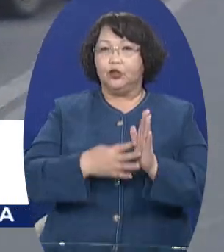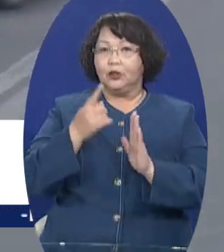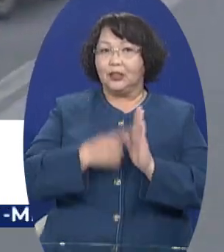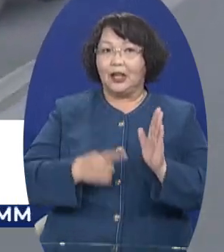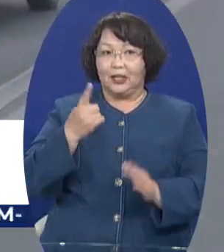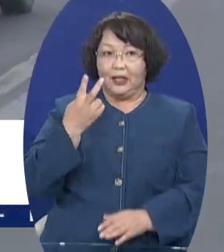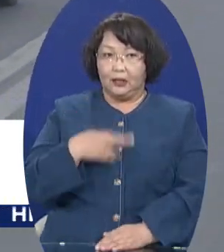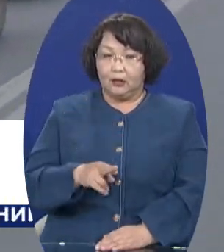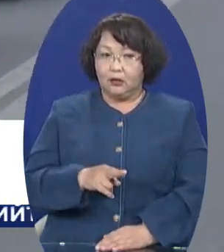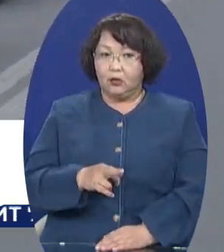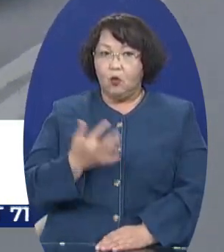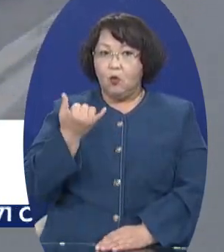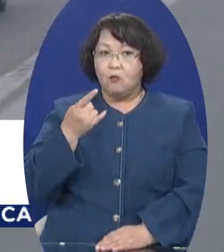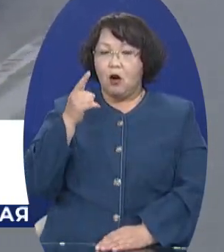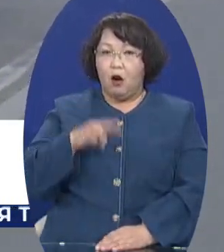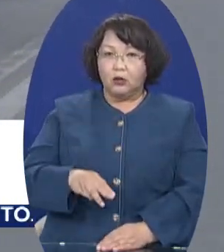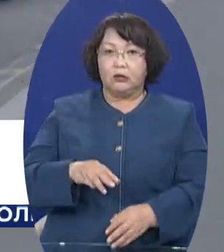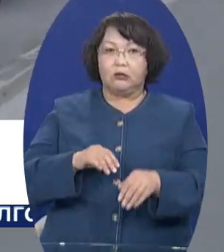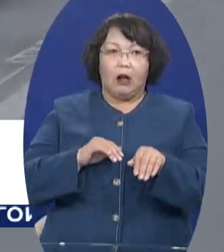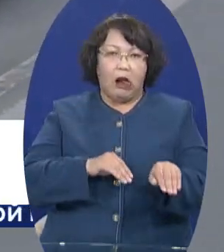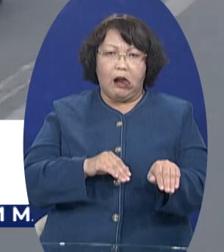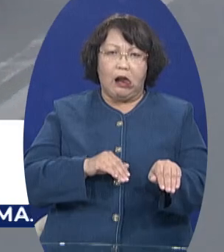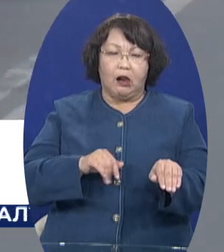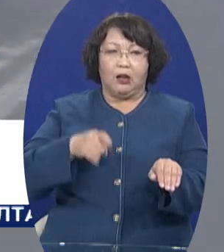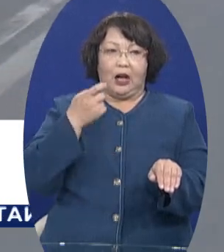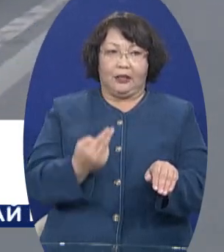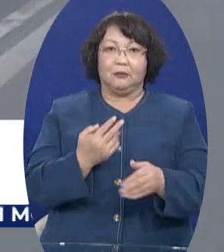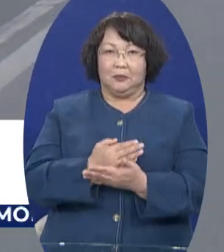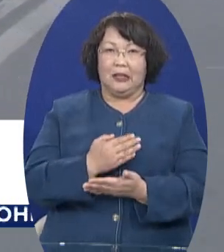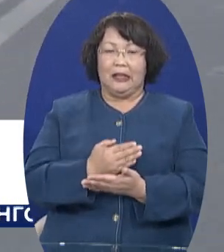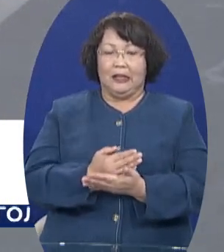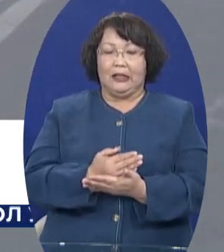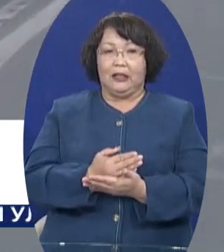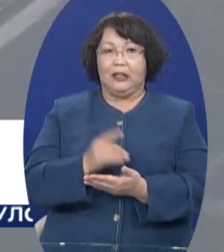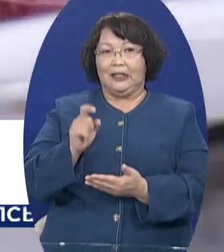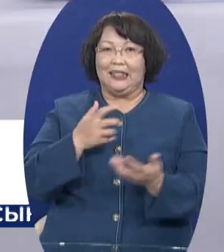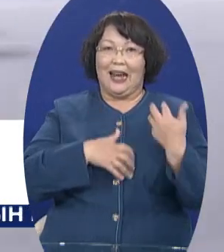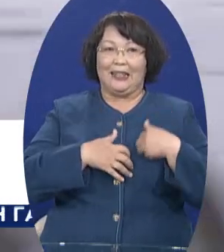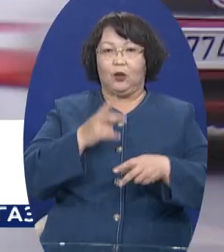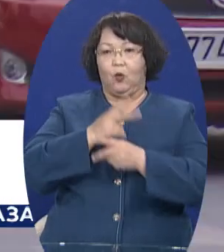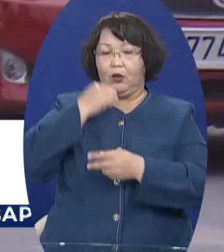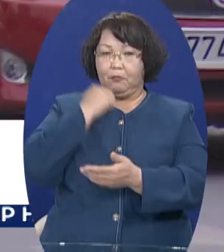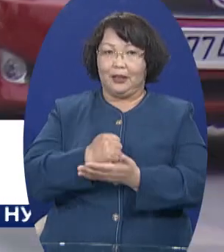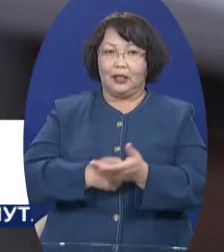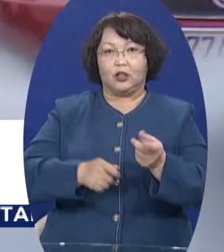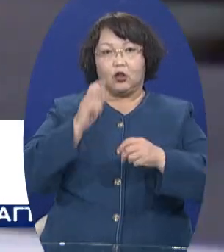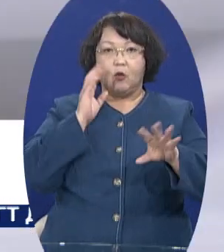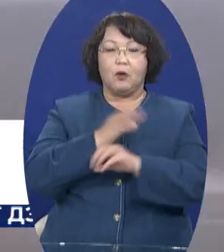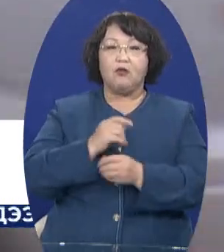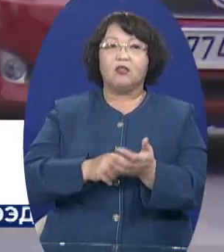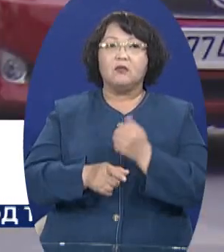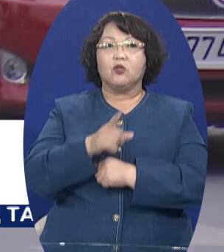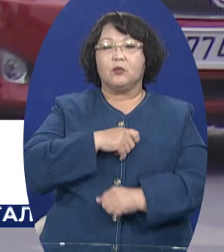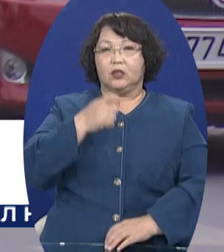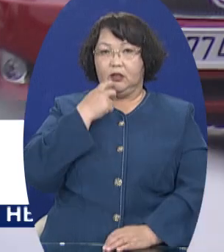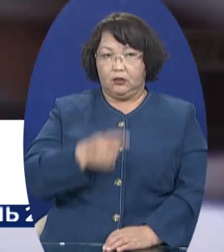болон баярсал болохоор Улаанбаатар тэг цус тех нөхцөл байдал үүсдэг. Тийм учраас энэ хуулийг одоо мөн яралтай батлах шаардлагатай гэсэн зүйлийг мэрэгчлүүд хүмүүс хэлж байна. За